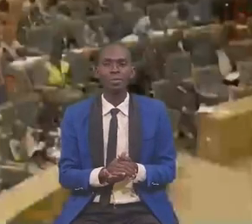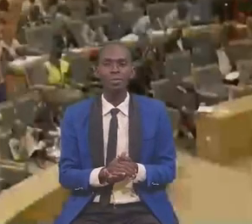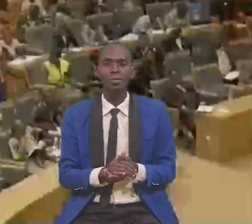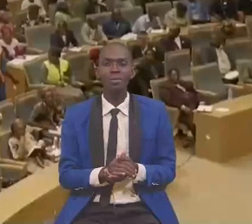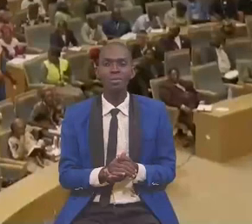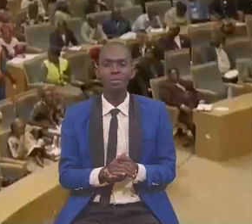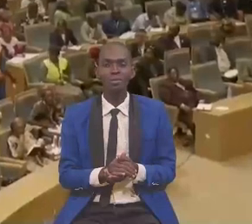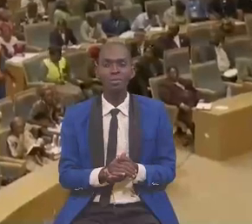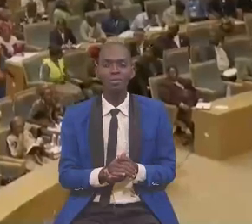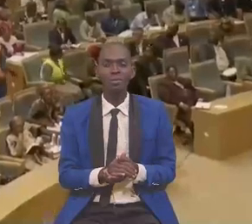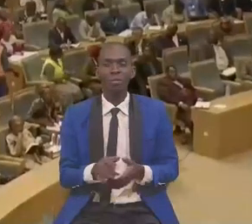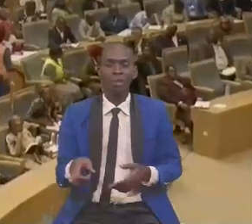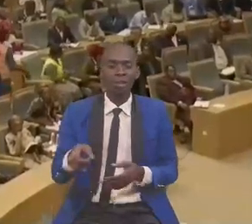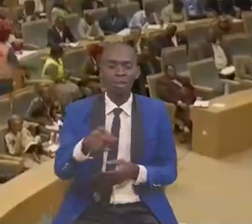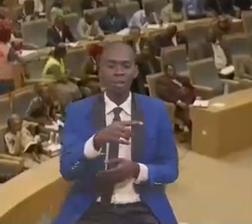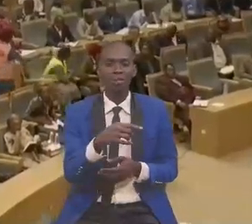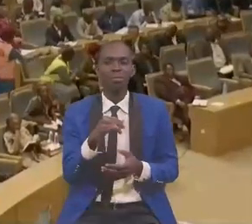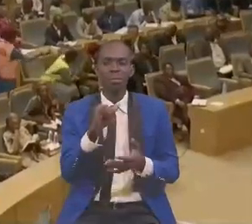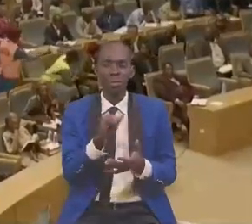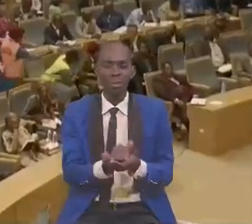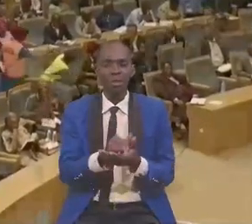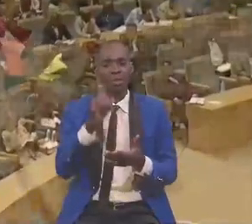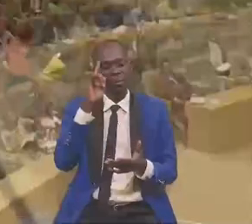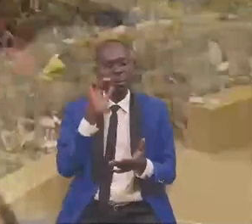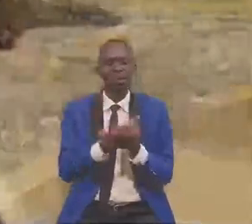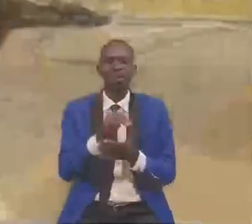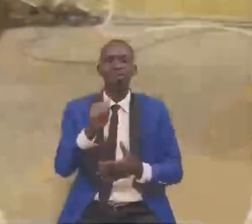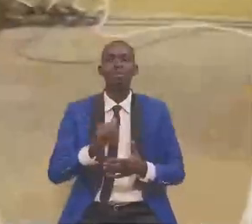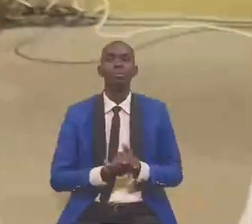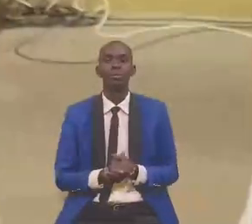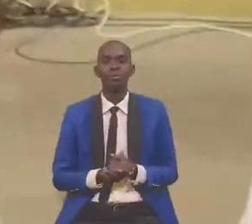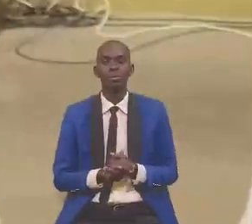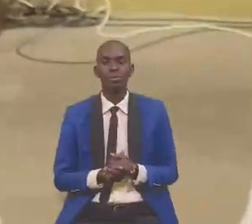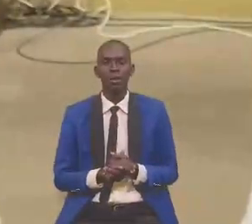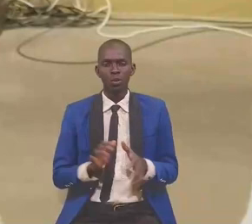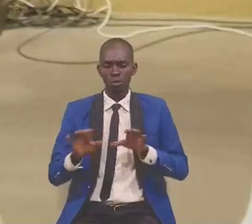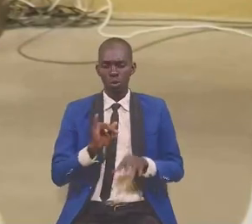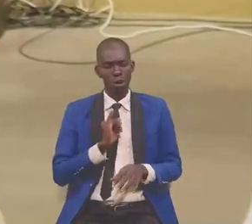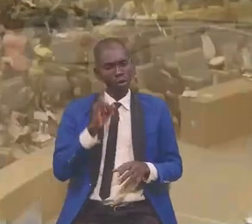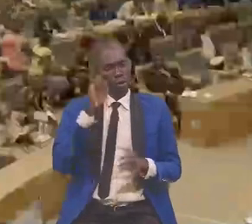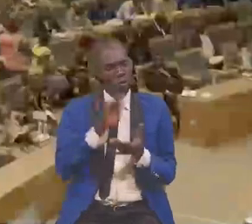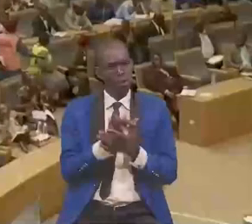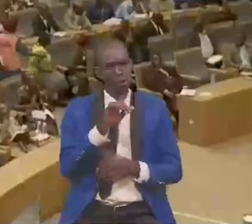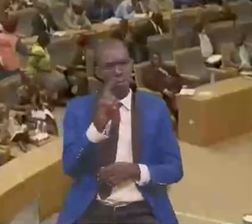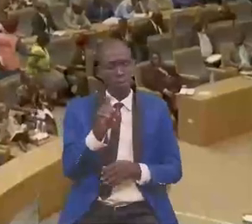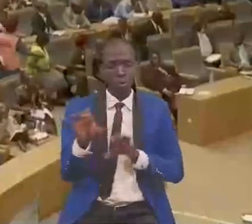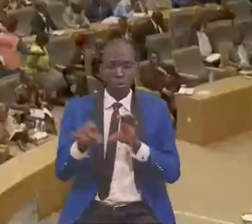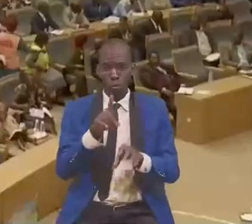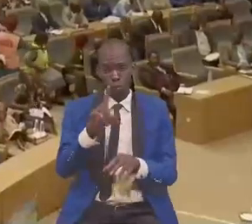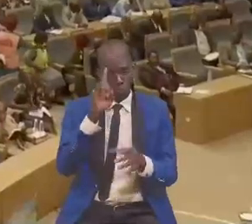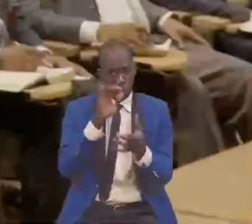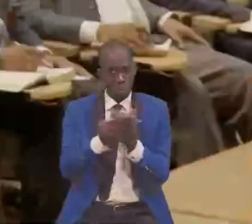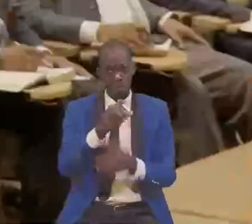Ceux qui auront cru. Est-ce que je crois? Est-ce que tu crois? Est-ce que